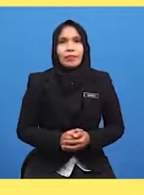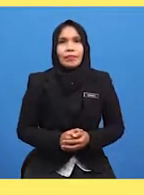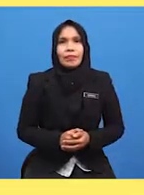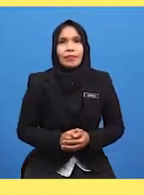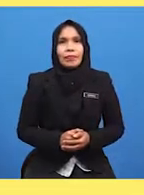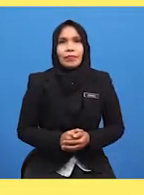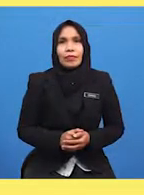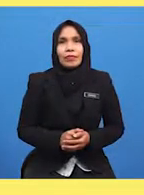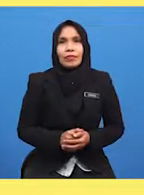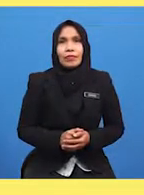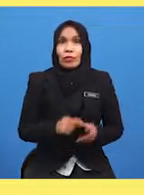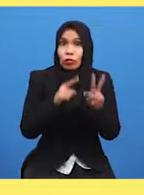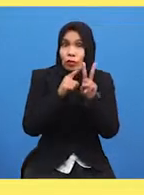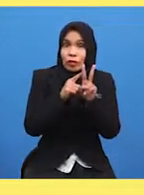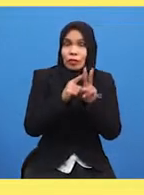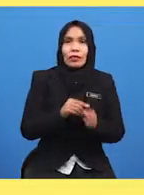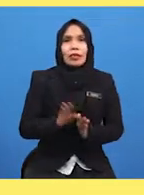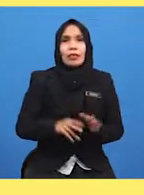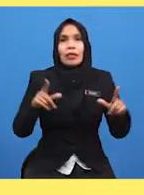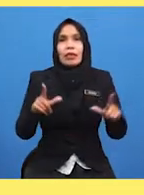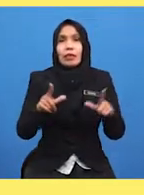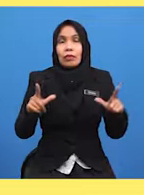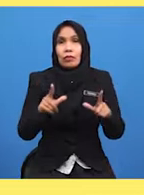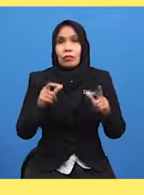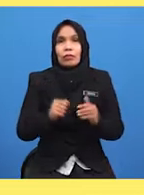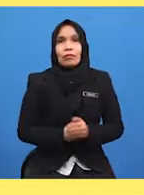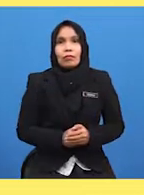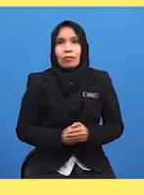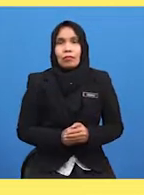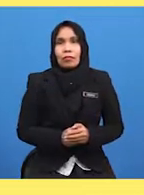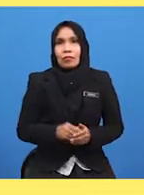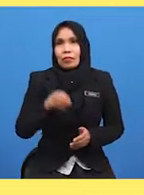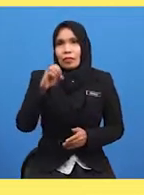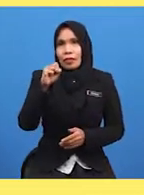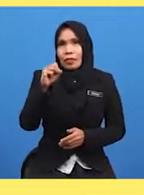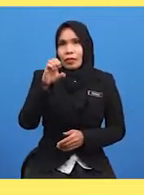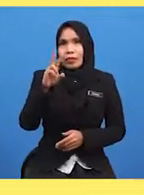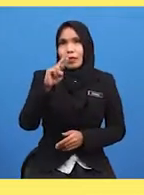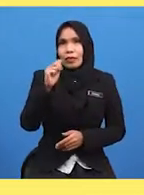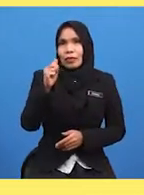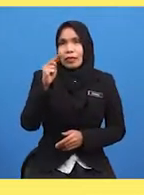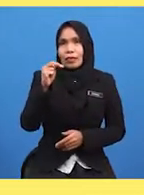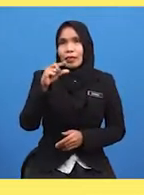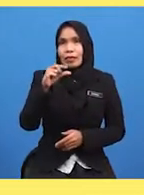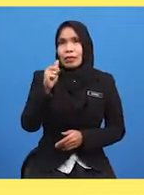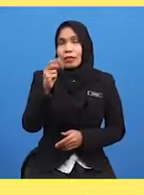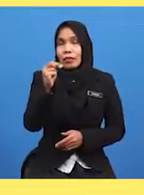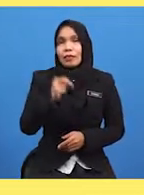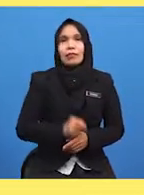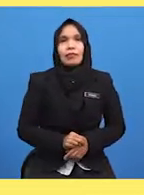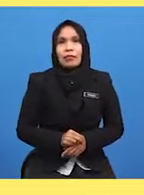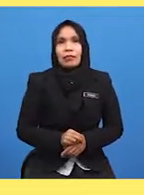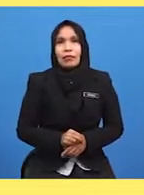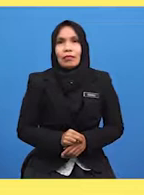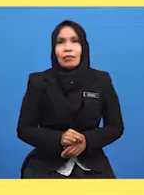atas rumah api tanjungrasa do rumah api ini dibina oleh British dan serangan ke atas rumah api ini digunakan